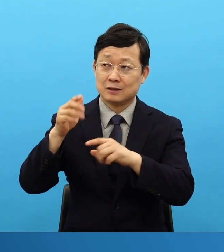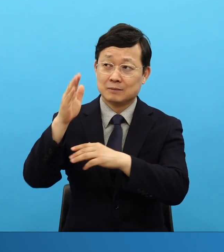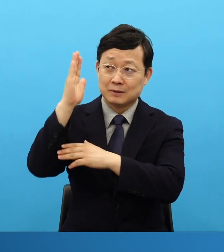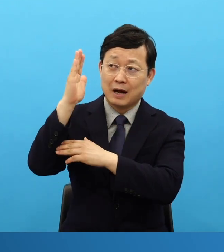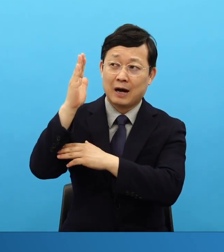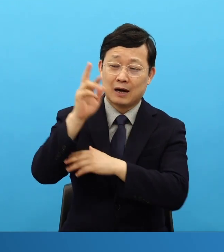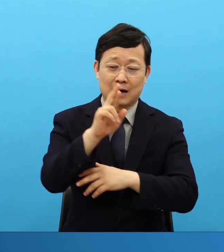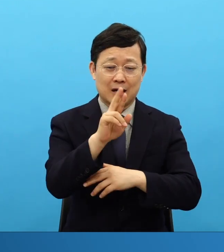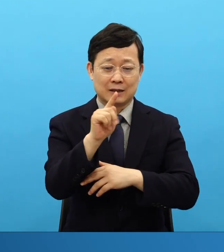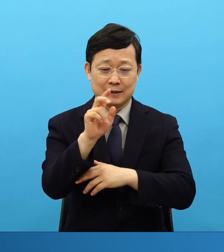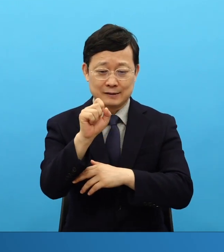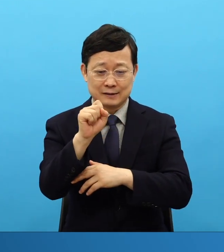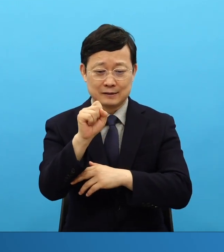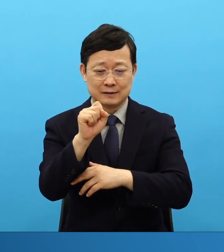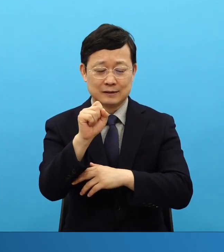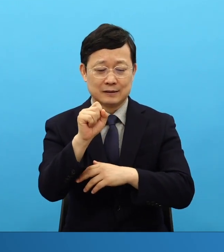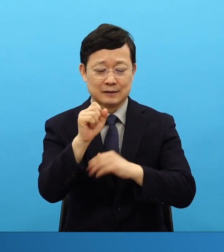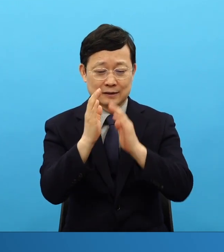기도 제목을 소통하고자 합니다.